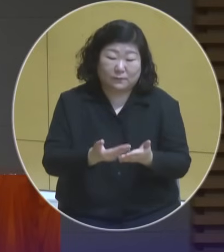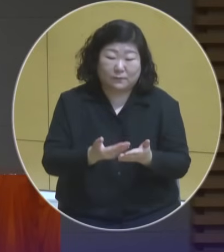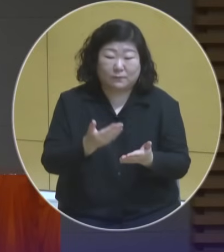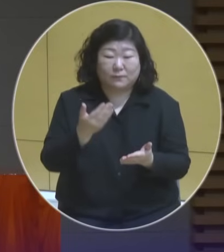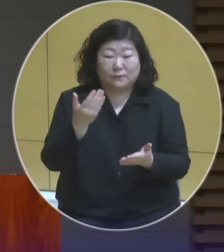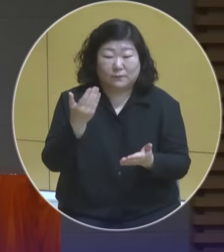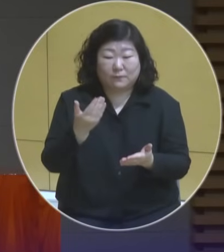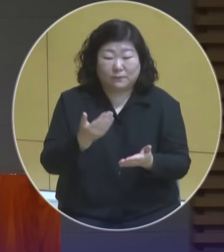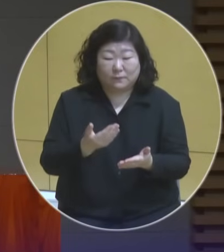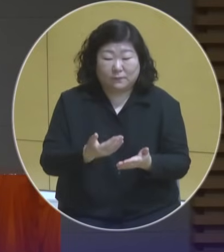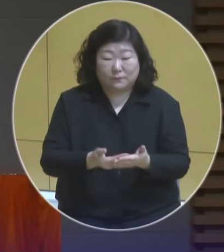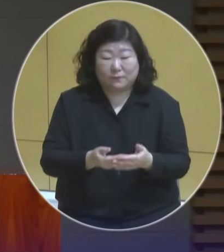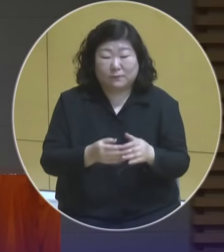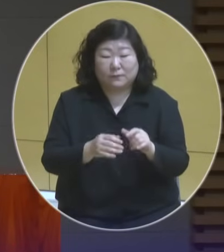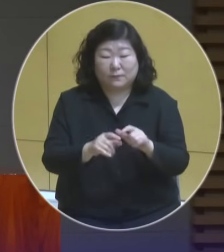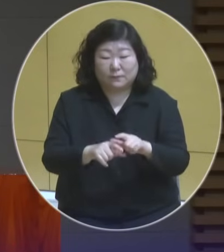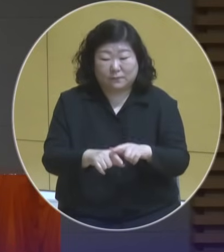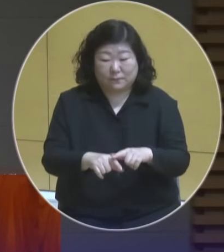구원하소서